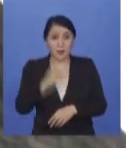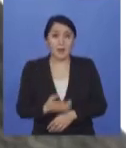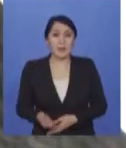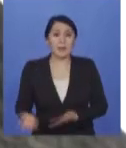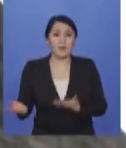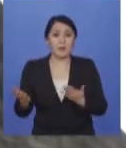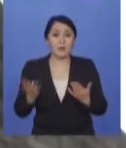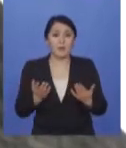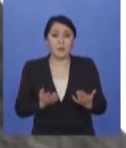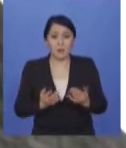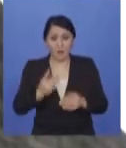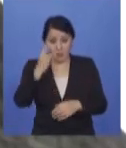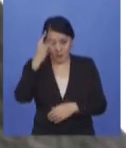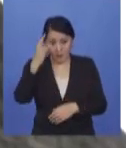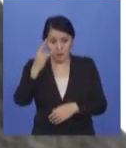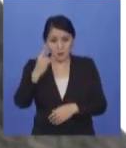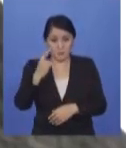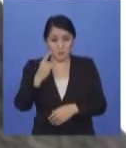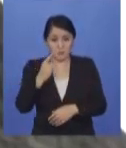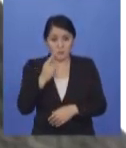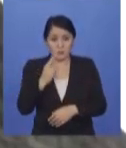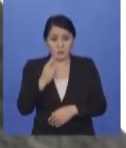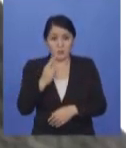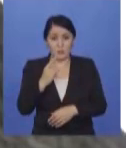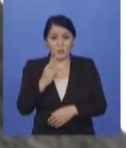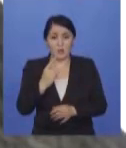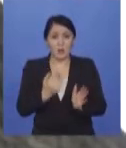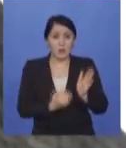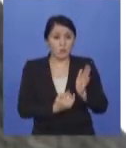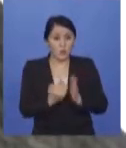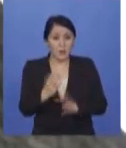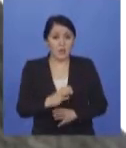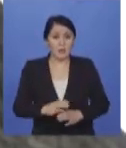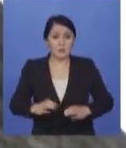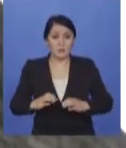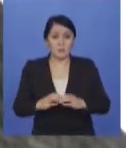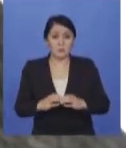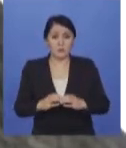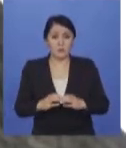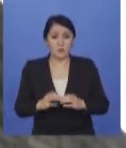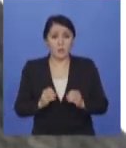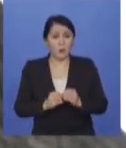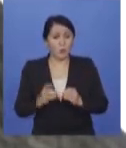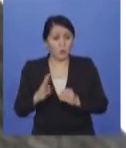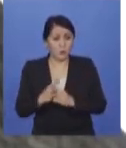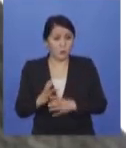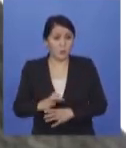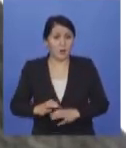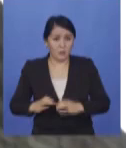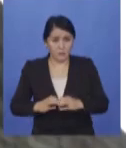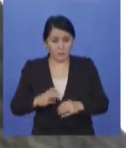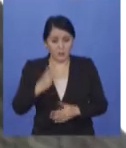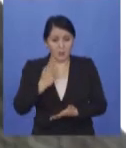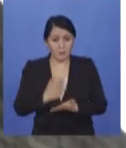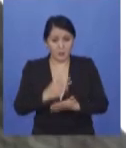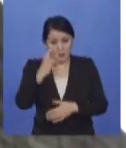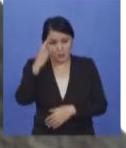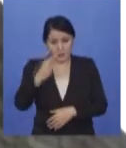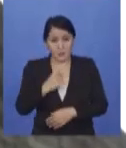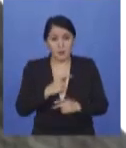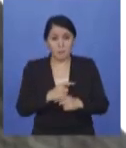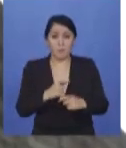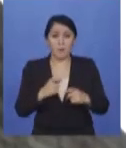кейін, Қазақстан жоғарғы советіміз бар, орталық комитетіміз бар, Қазақстанның